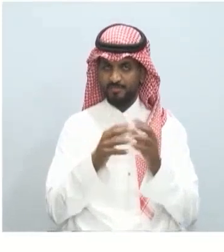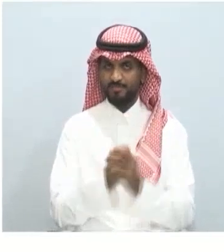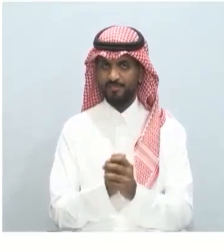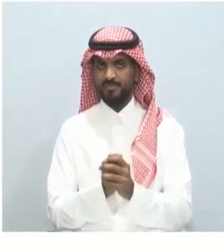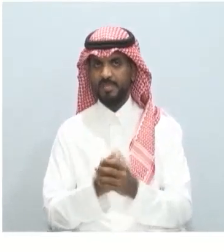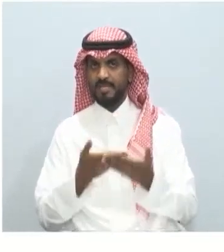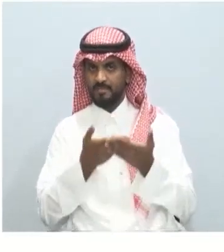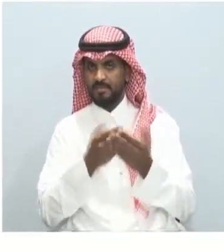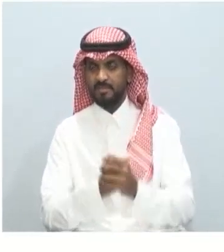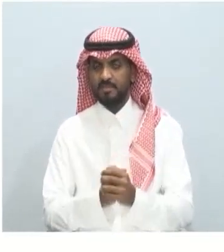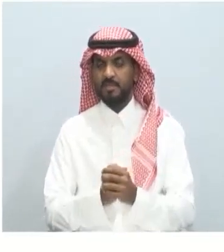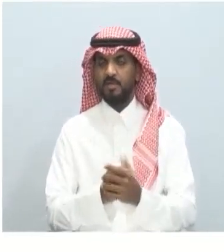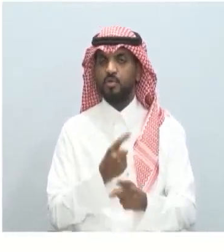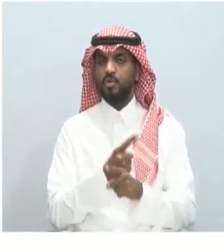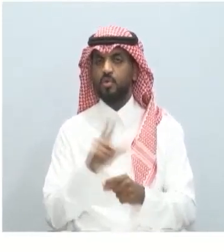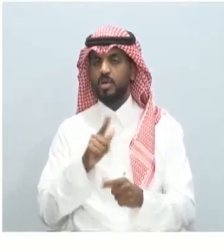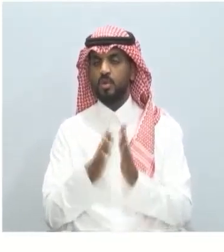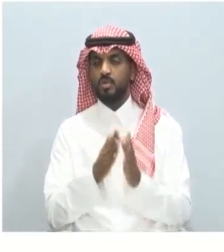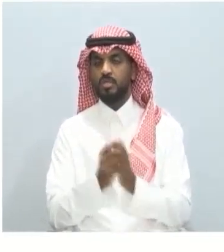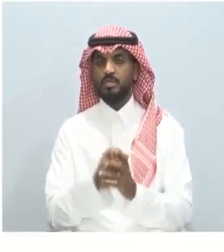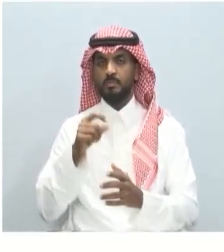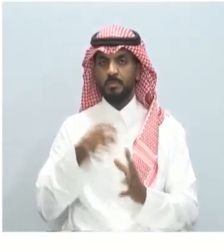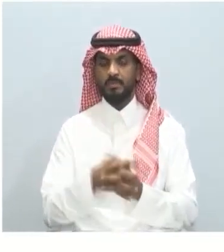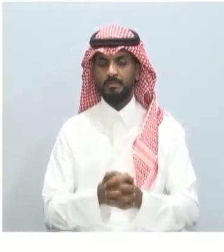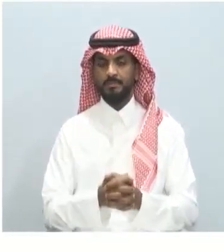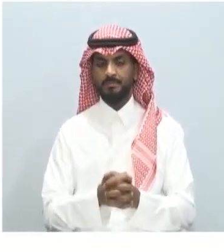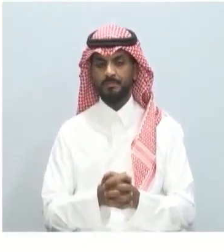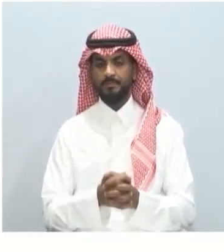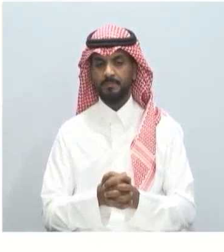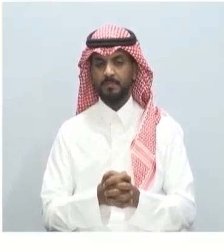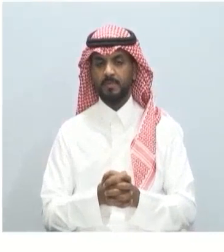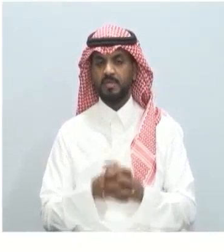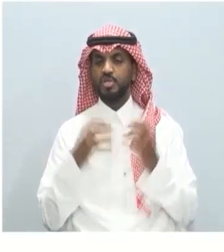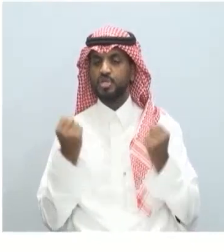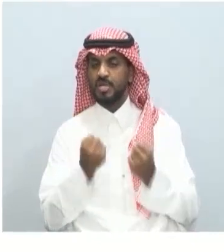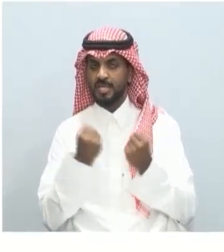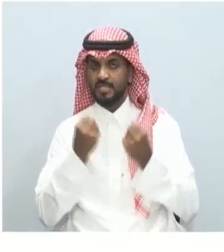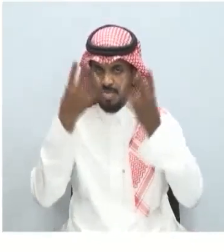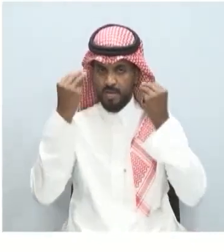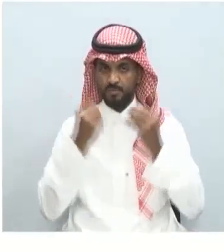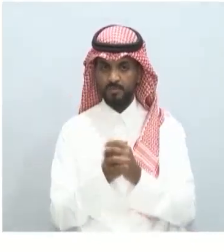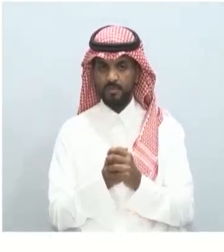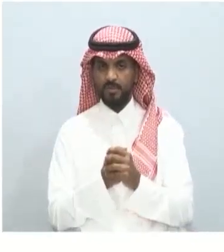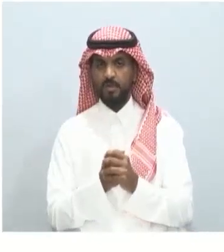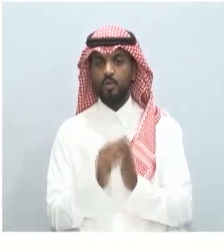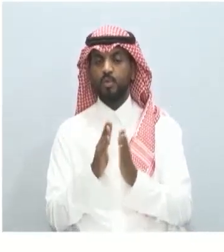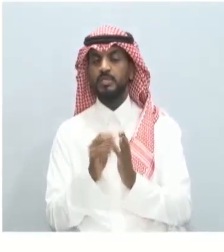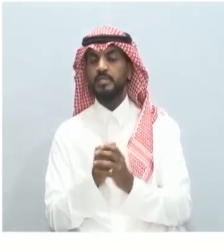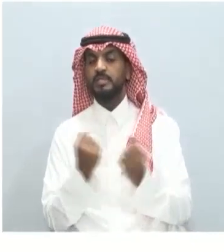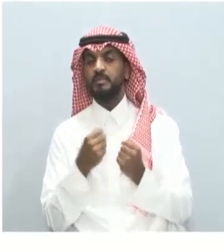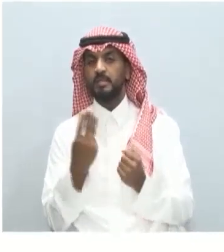الدرس في لغه الاشاره الاستاذ محمد الاكلبي مازلنا في نشاطات التعلم وفي الوحده التدريبيه